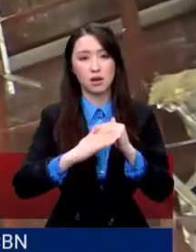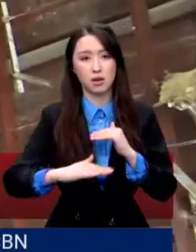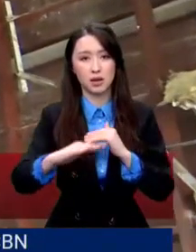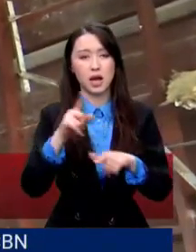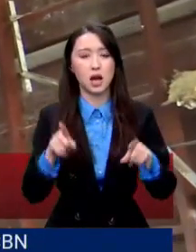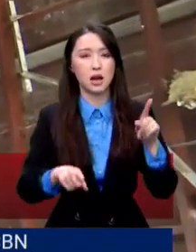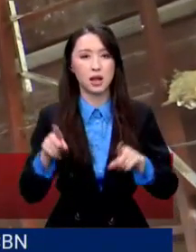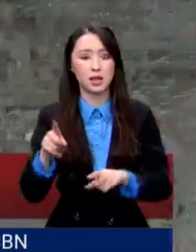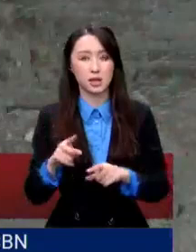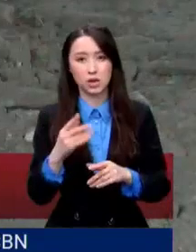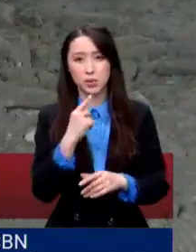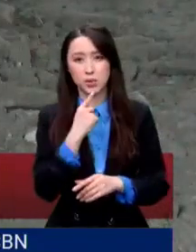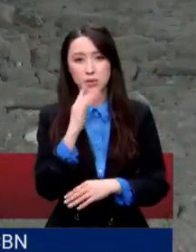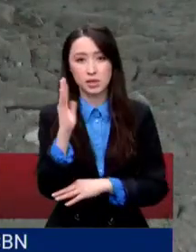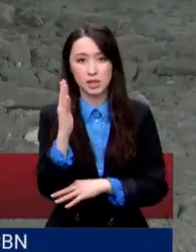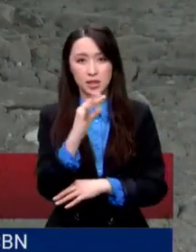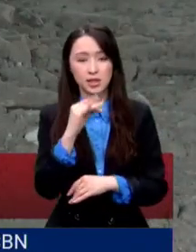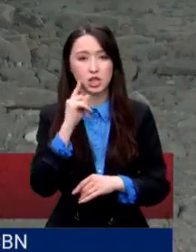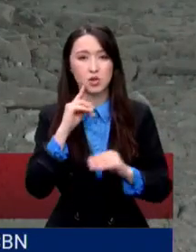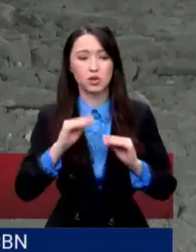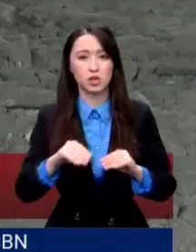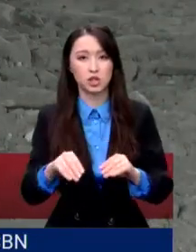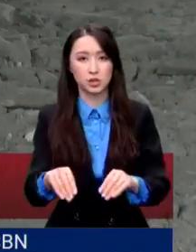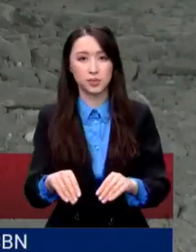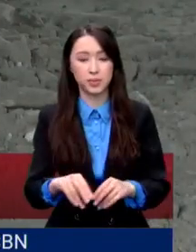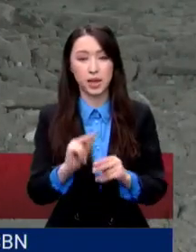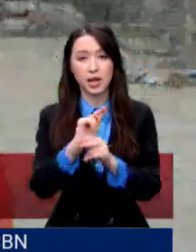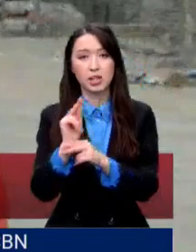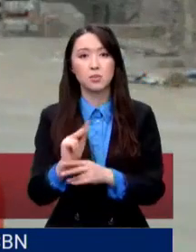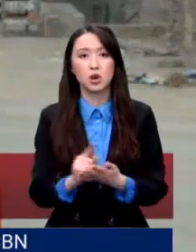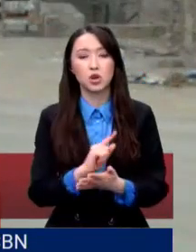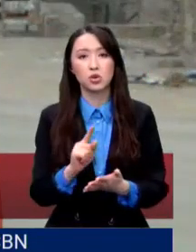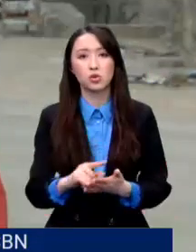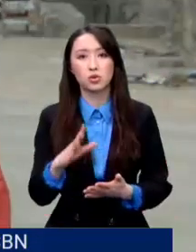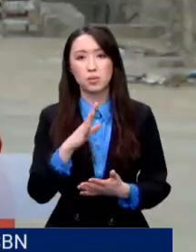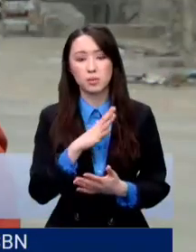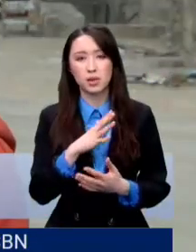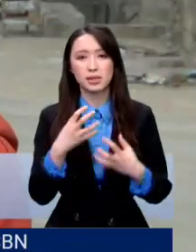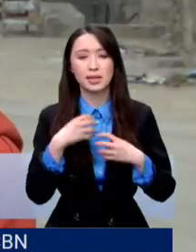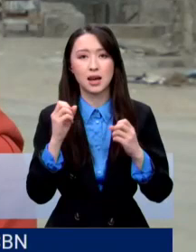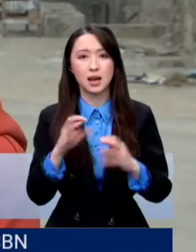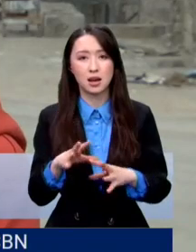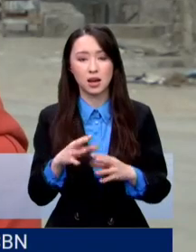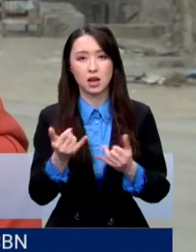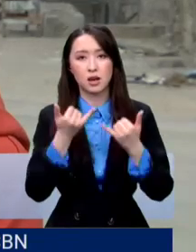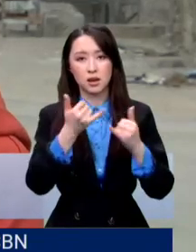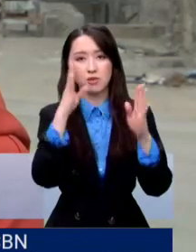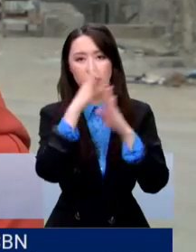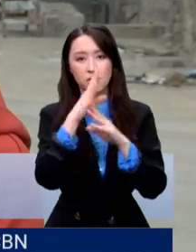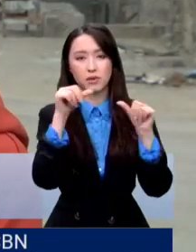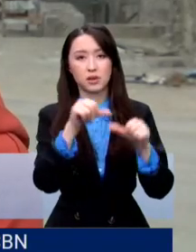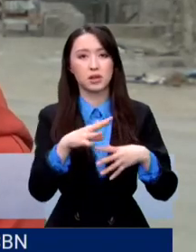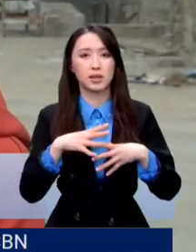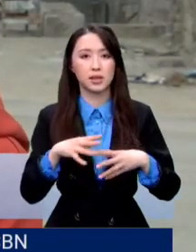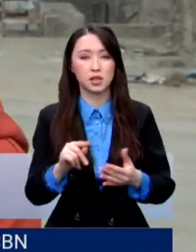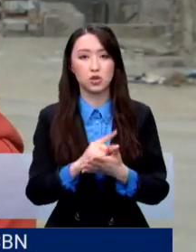редкие деревья и другие зеленые насаждения. Демонтаж должен производиться максимально комфортно для окружающей среды. Он